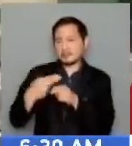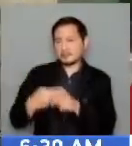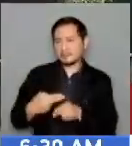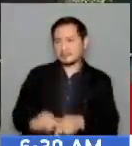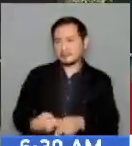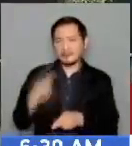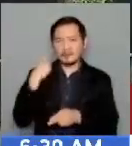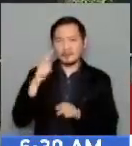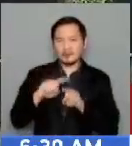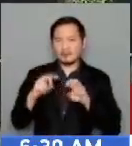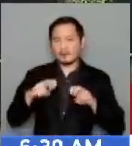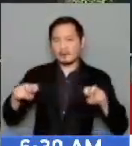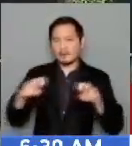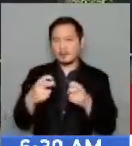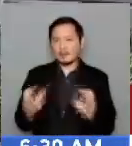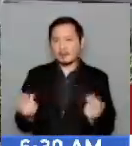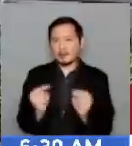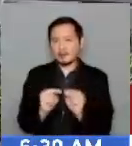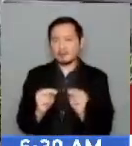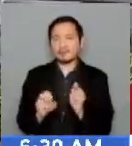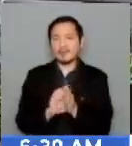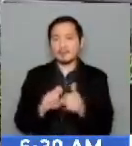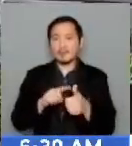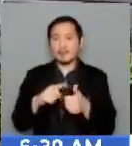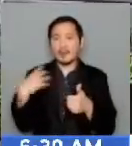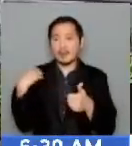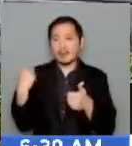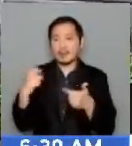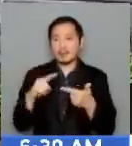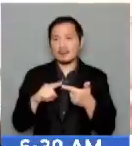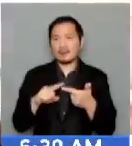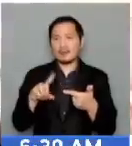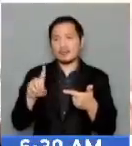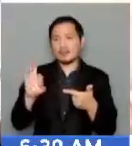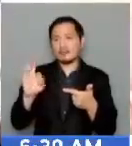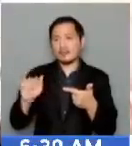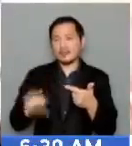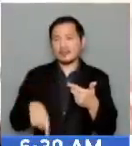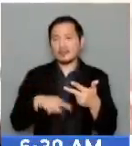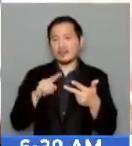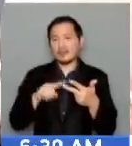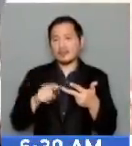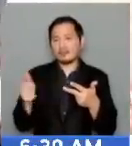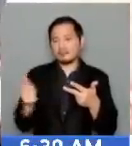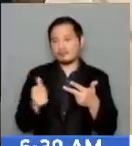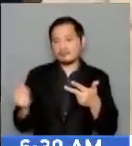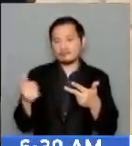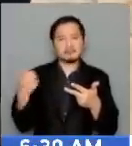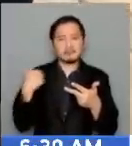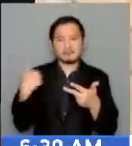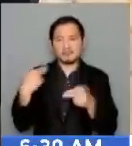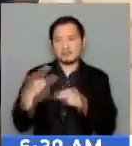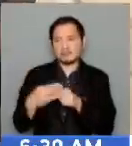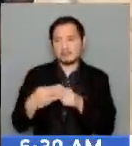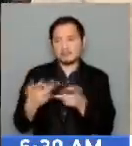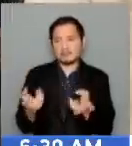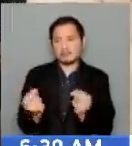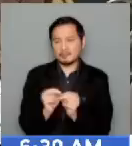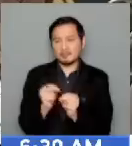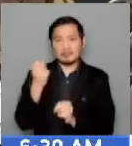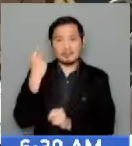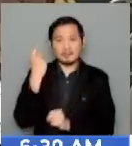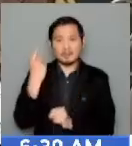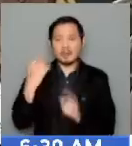of Health, Department of Foreign Affairs at Department of Transportation. Pero sabi niya, paikli na raw ng paikli ang